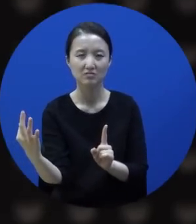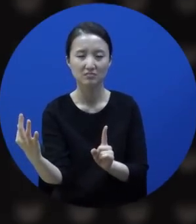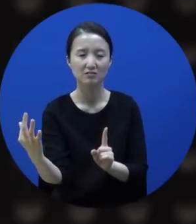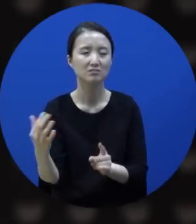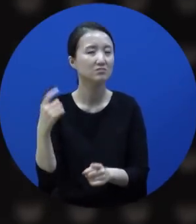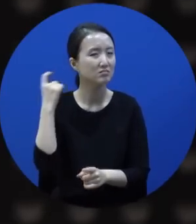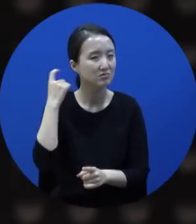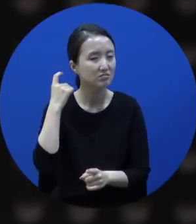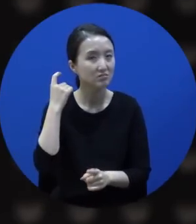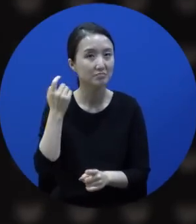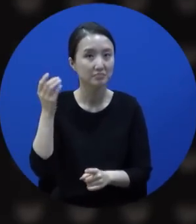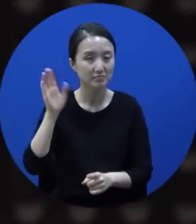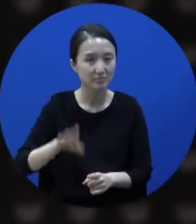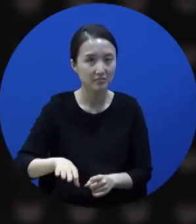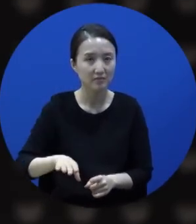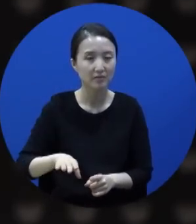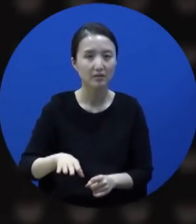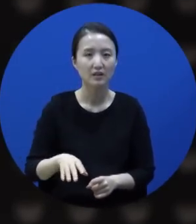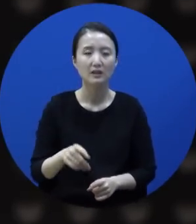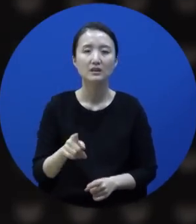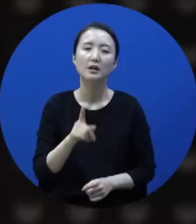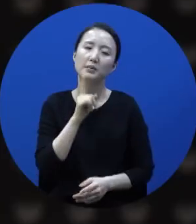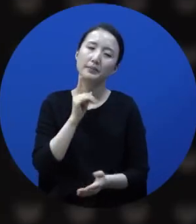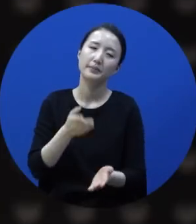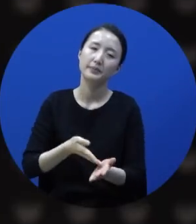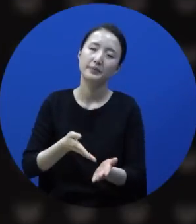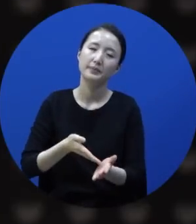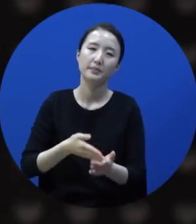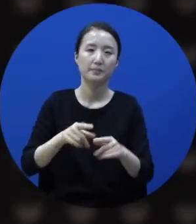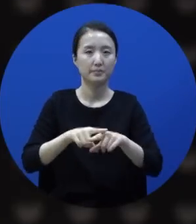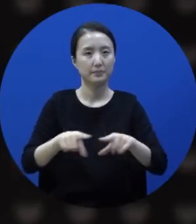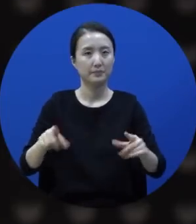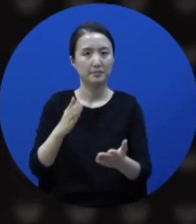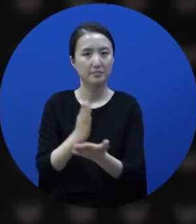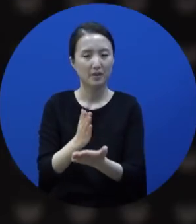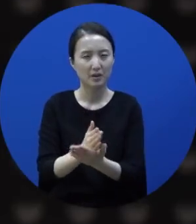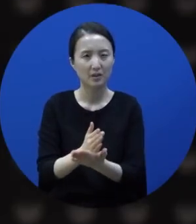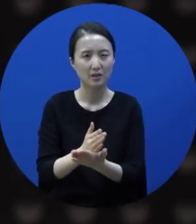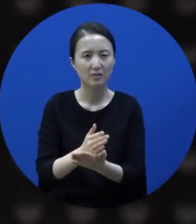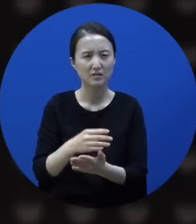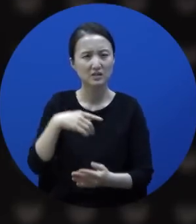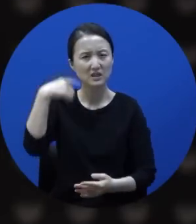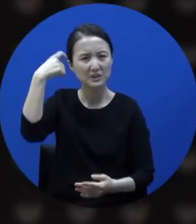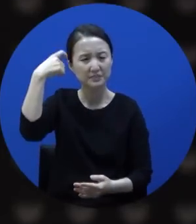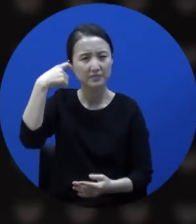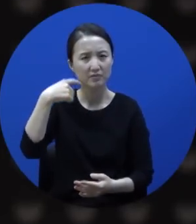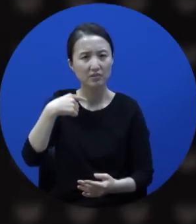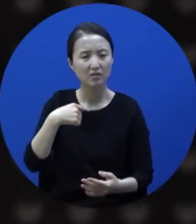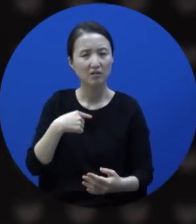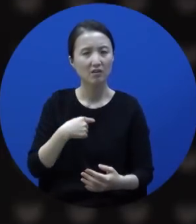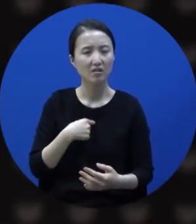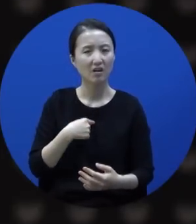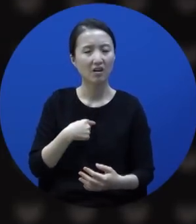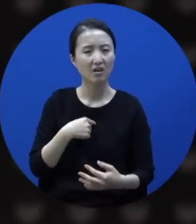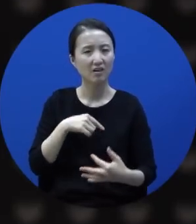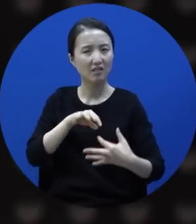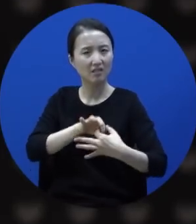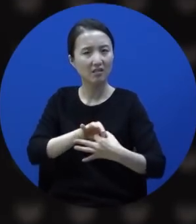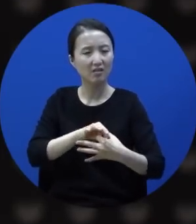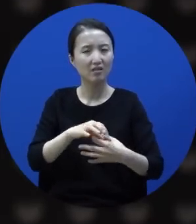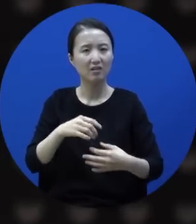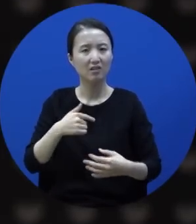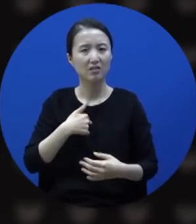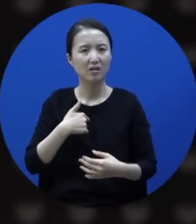때 나에게 말하는 그 느낌이 받았을 때 감동이 오고 그 멘트에